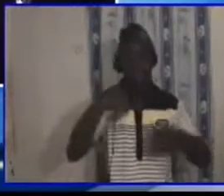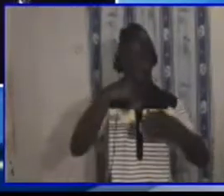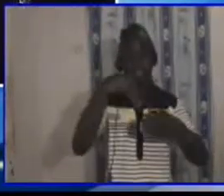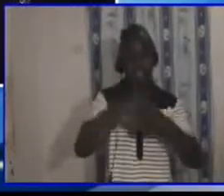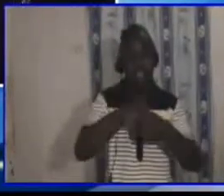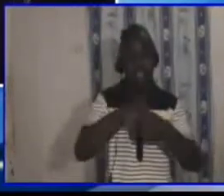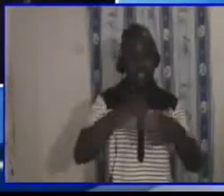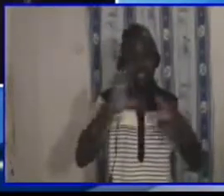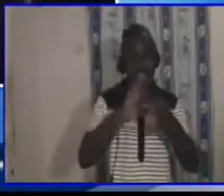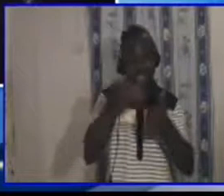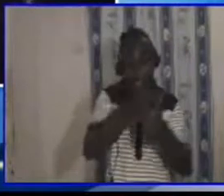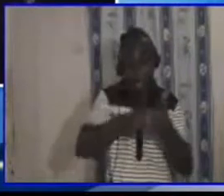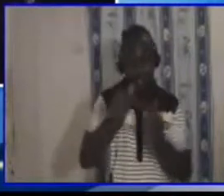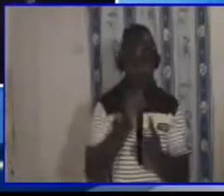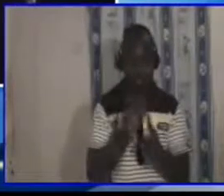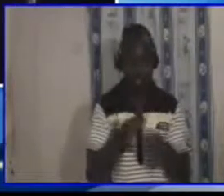dio